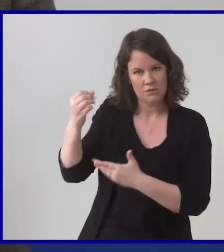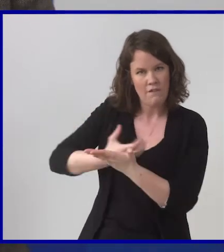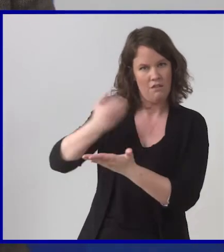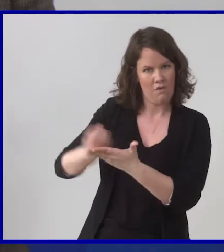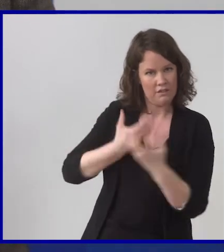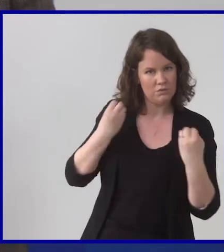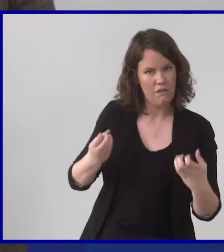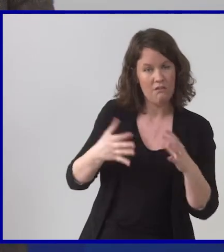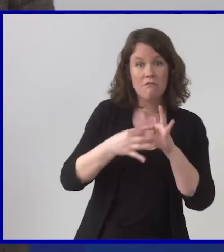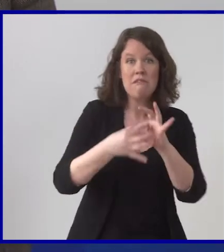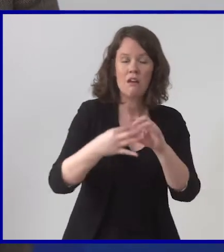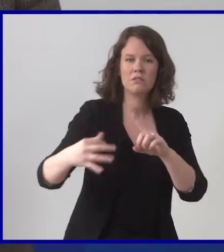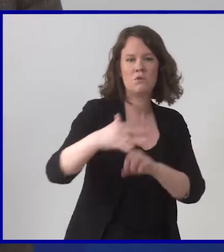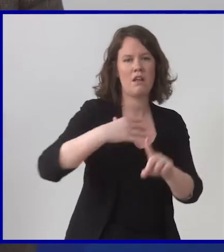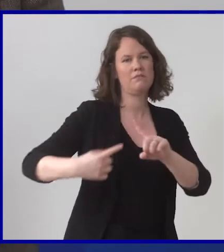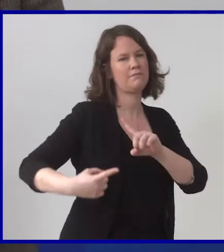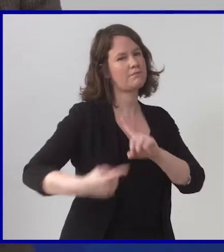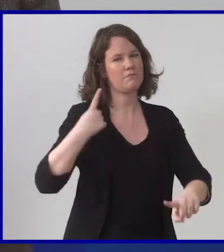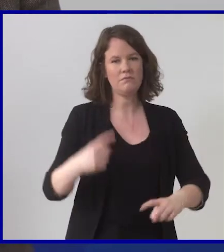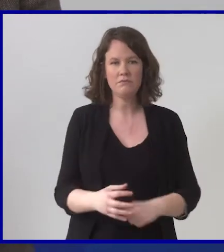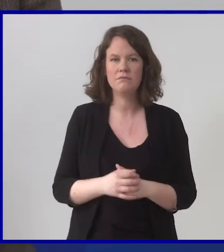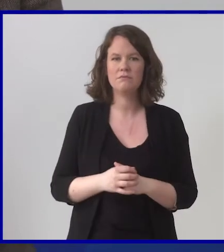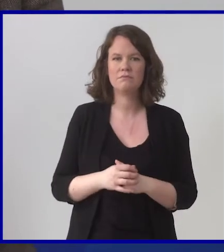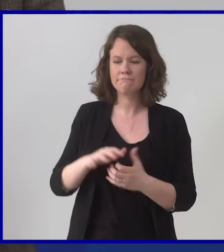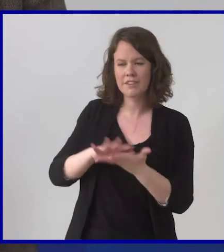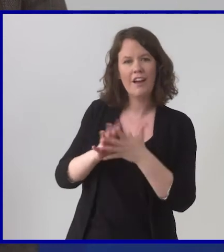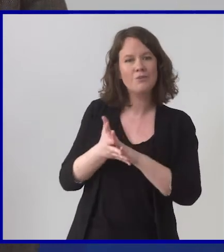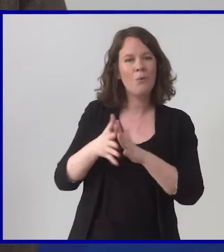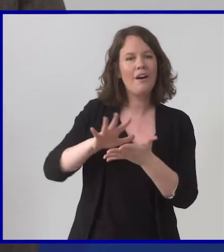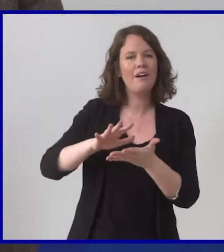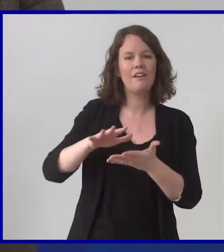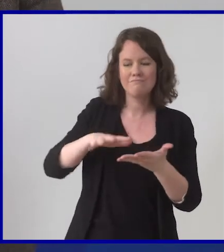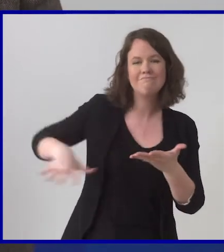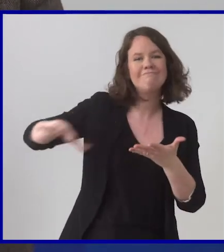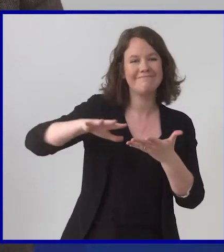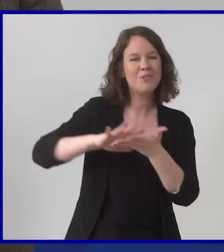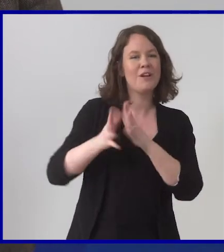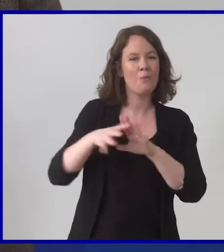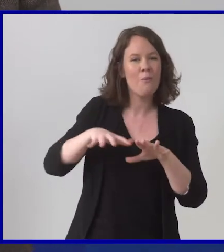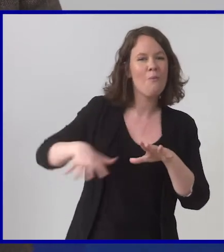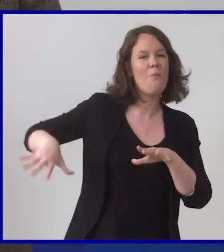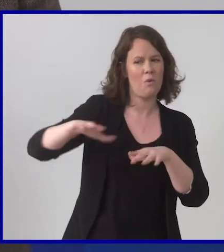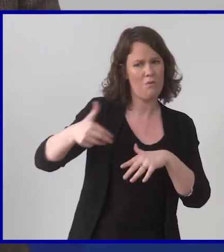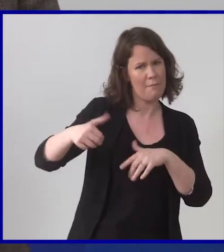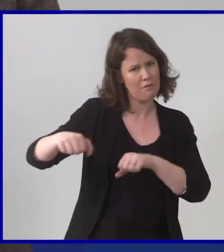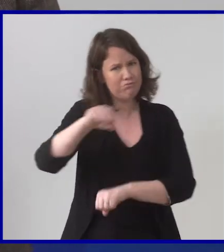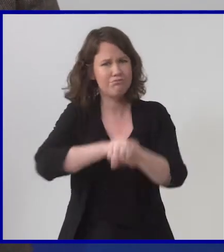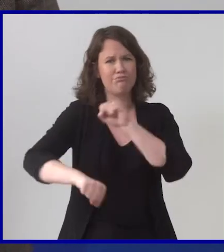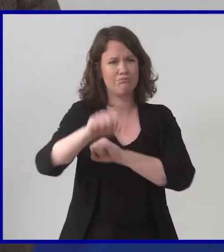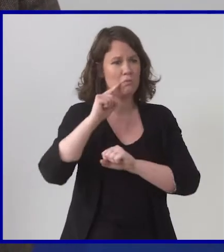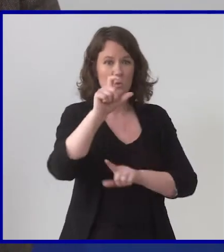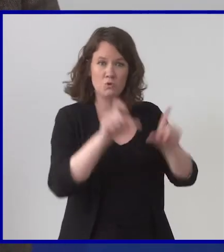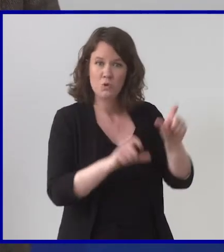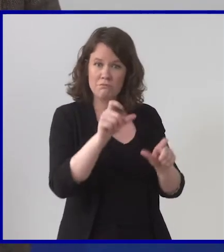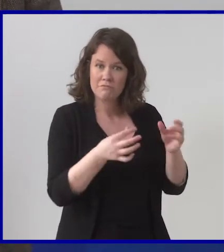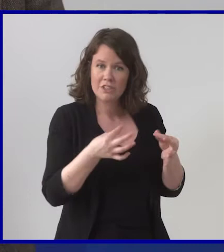plus isolés. Il est fondamental de maintenir le lien. Le réseau associatif se mobilise aussi pour